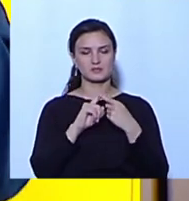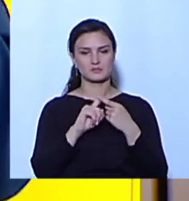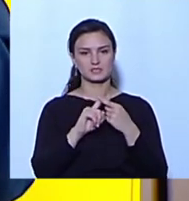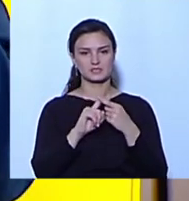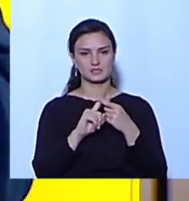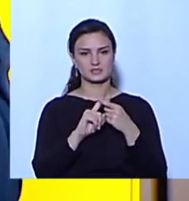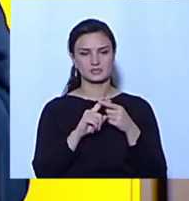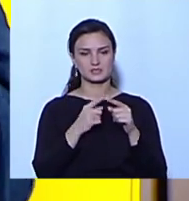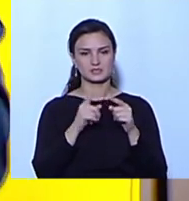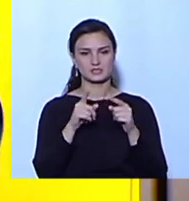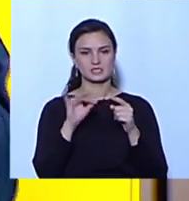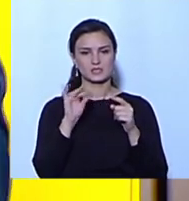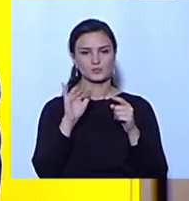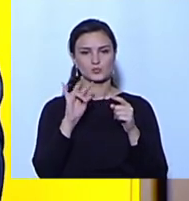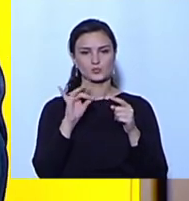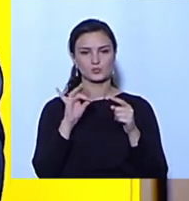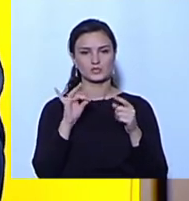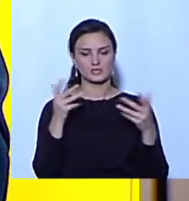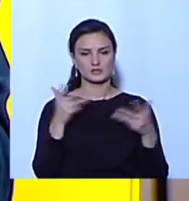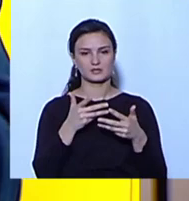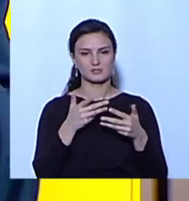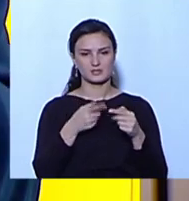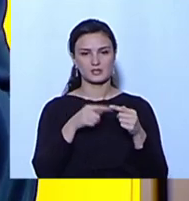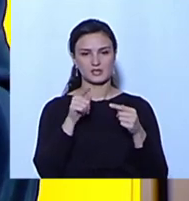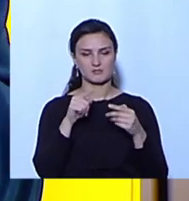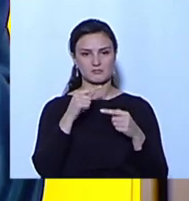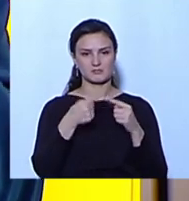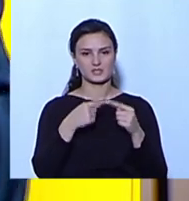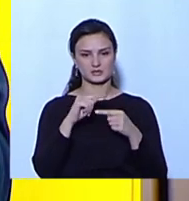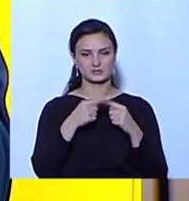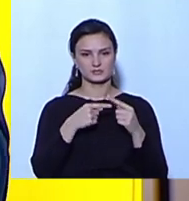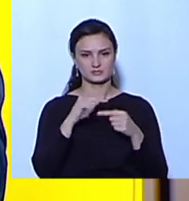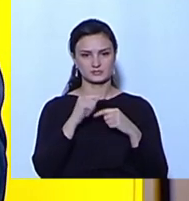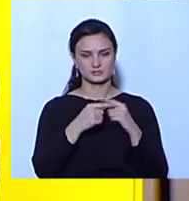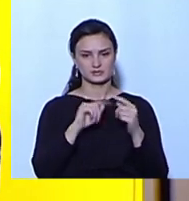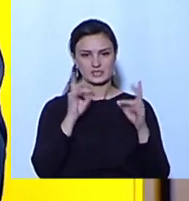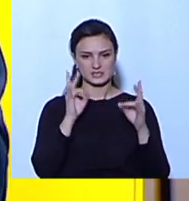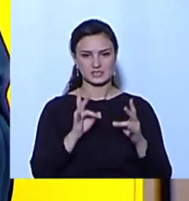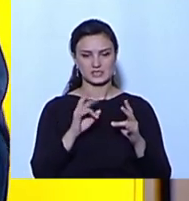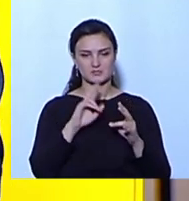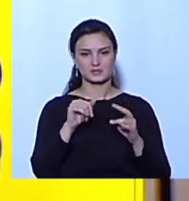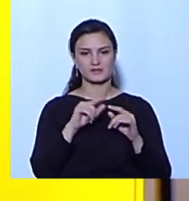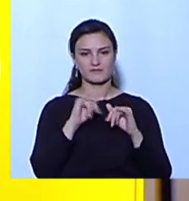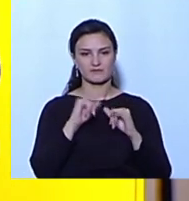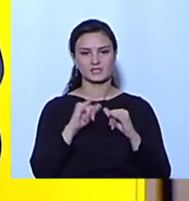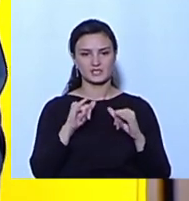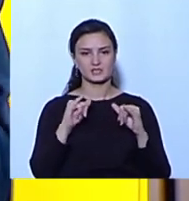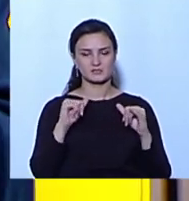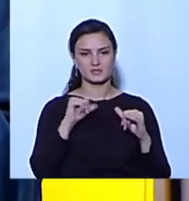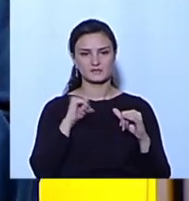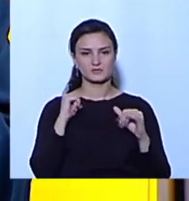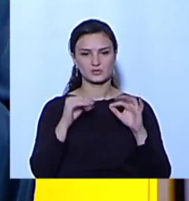ეს არის იმუნური ანთება უმეტეს შემთხვევაში, ხდება აი ამ მიელინის გარსის, ანუ კაბელის დაზიანება და ვითარდება